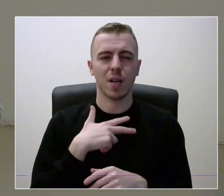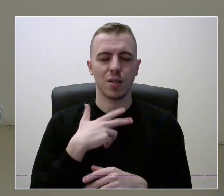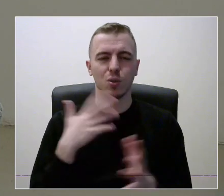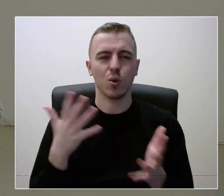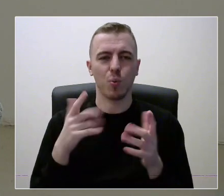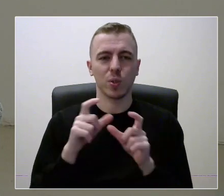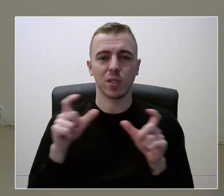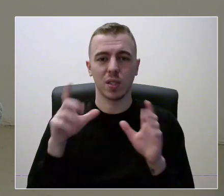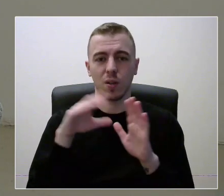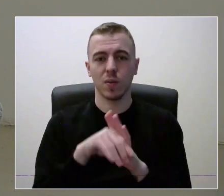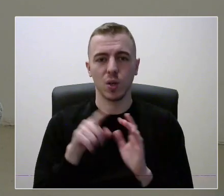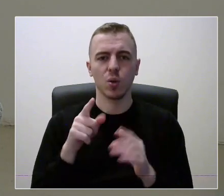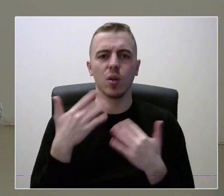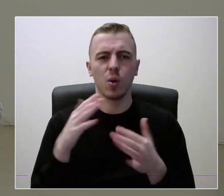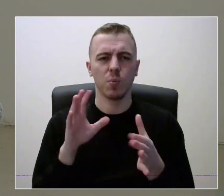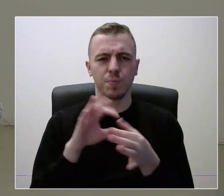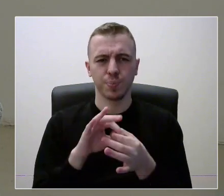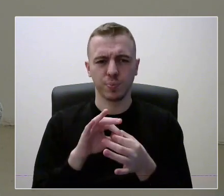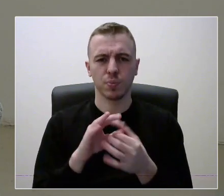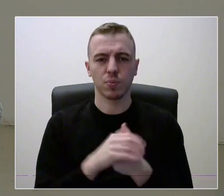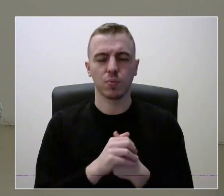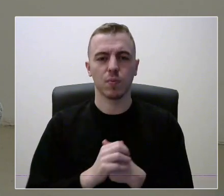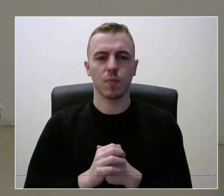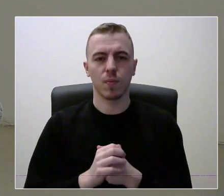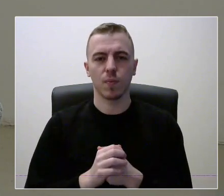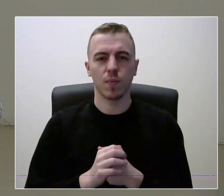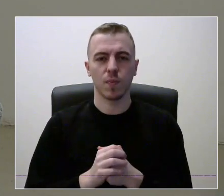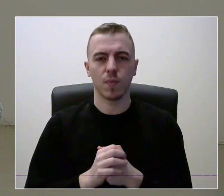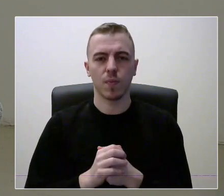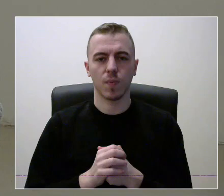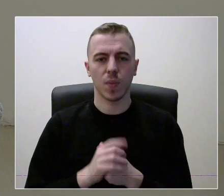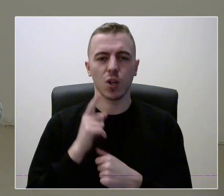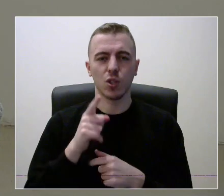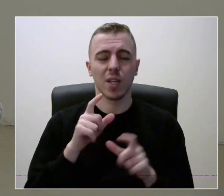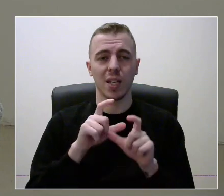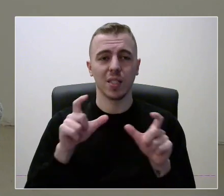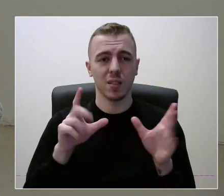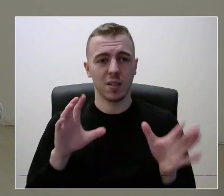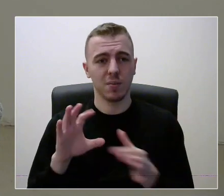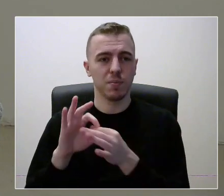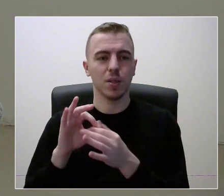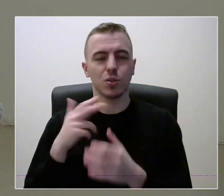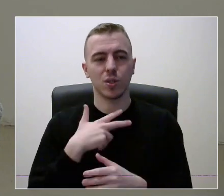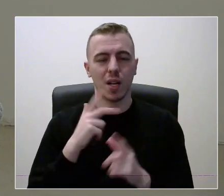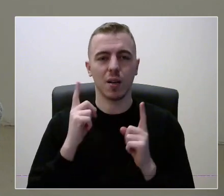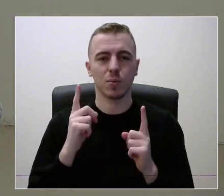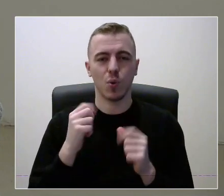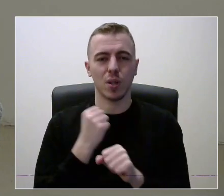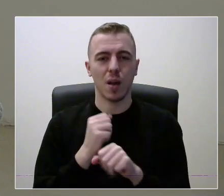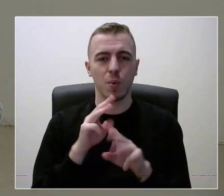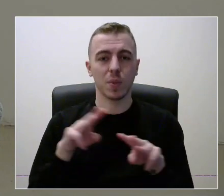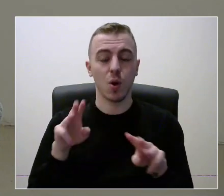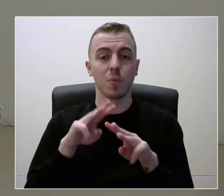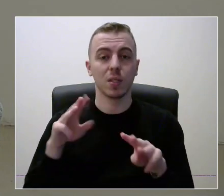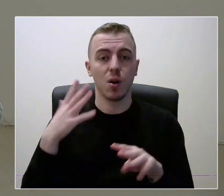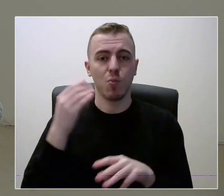su tą įstaigą esate jau susiję, tuo labiau, kad šitą įstaigą pavaldy yra socialinio apsaugos ir darbo ministerija, o ministrė jūsų